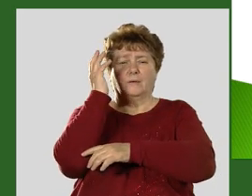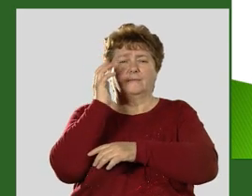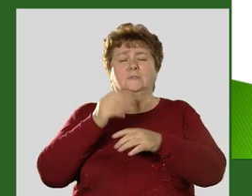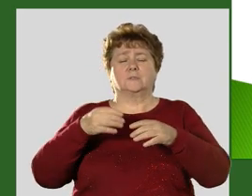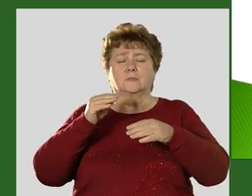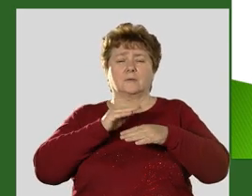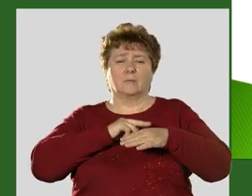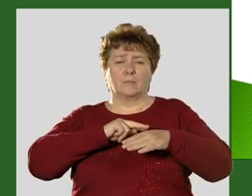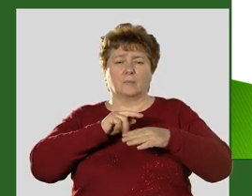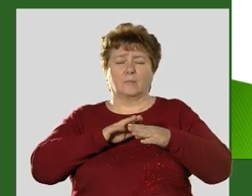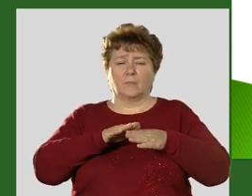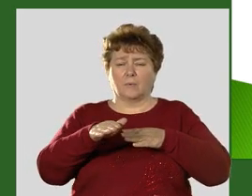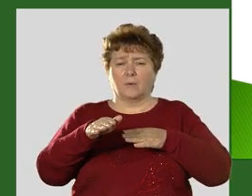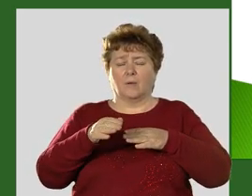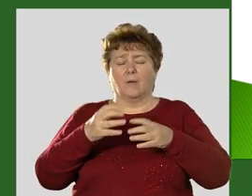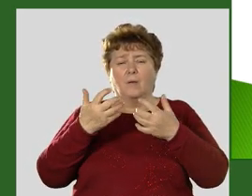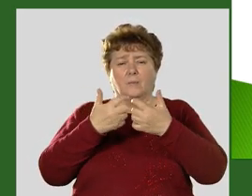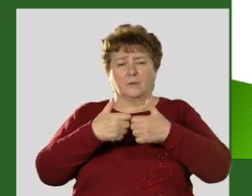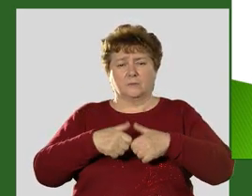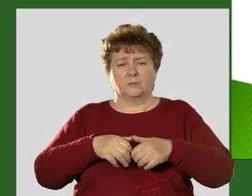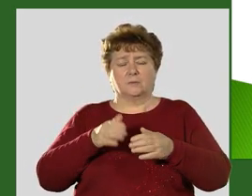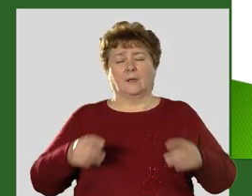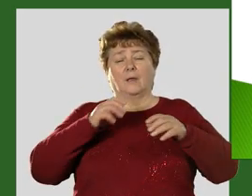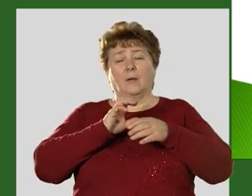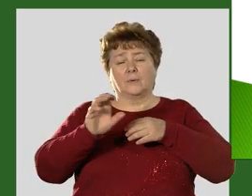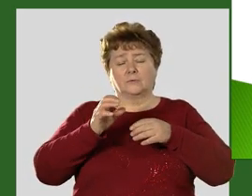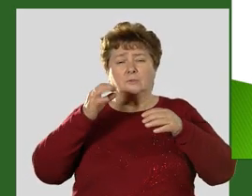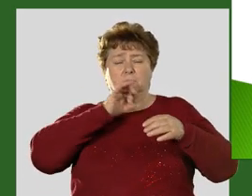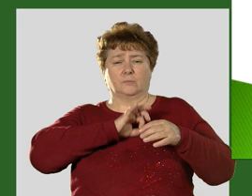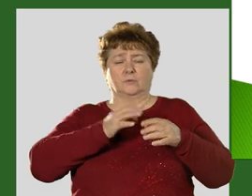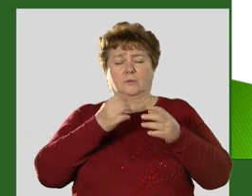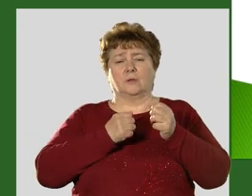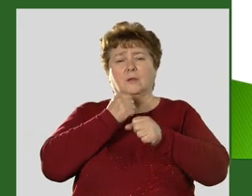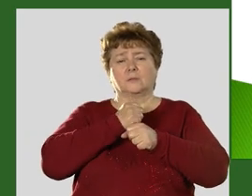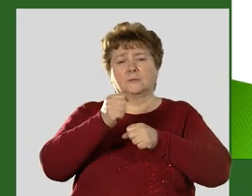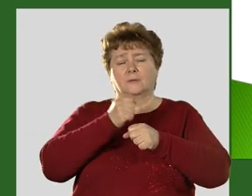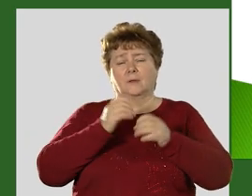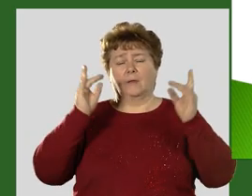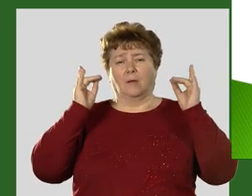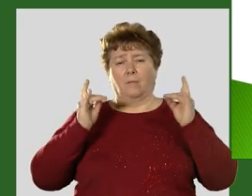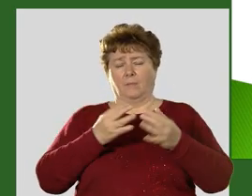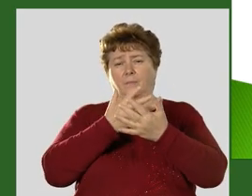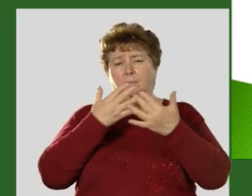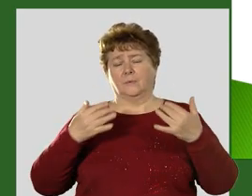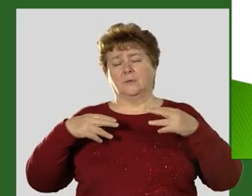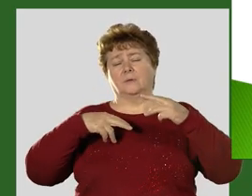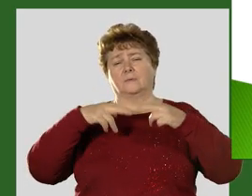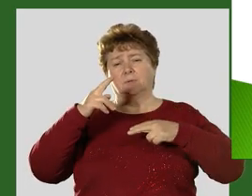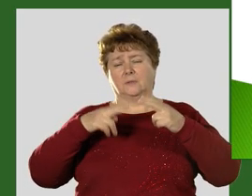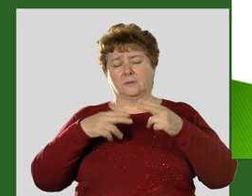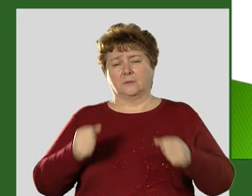основном обрабатывается механическим путем. Продукция используется для изготовления мебели и в